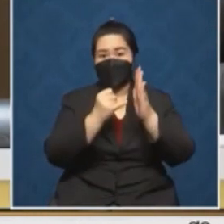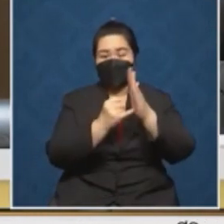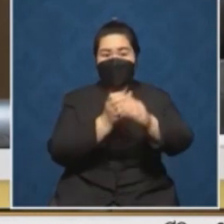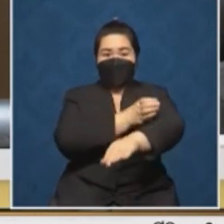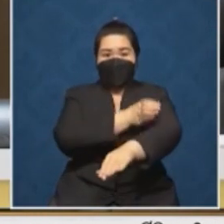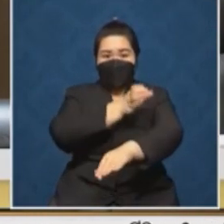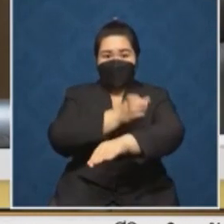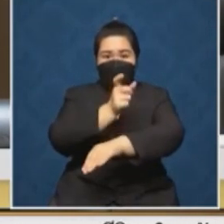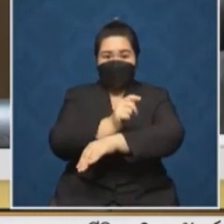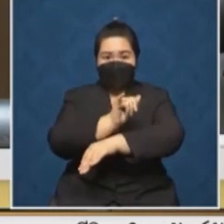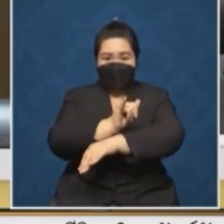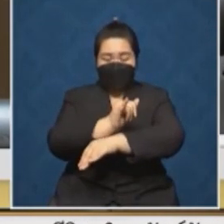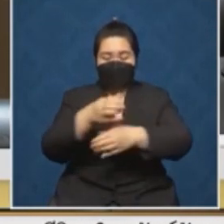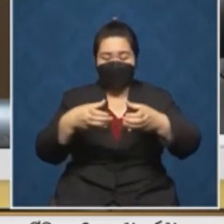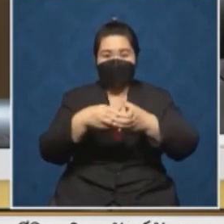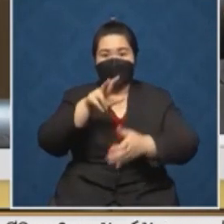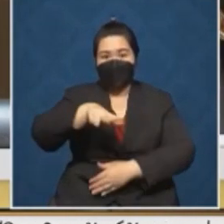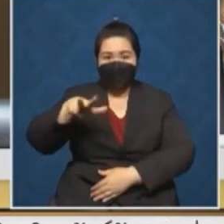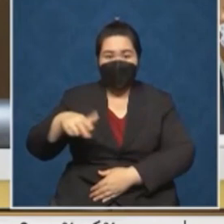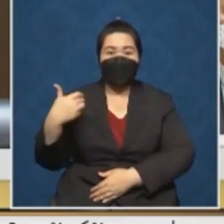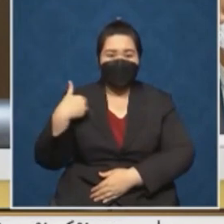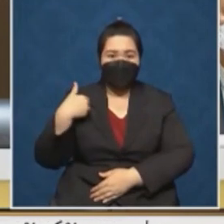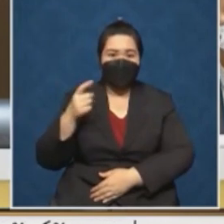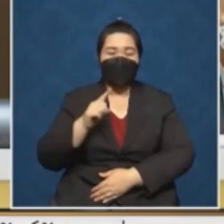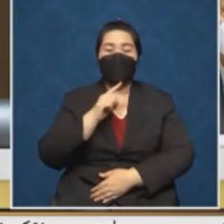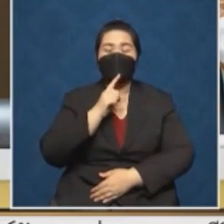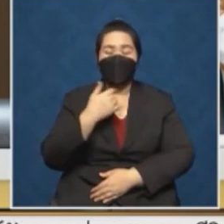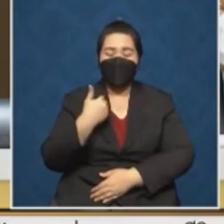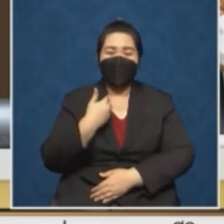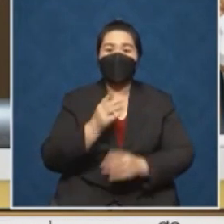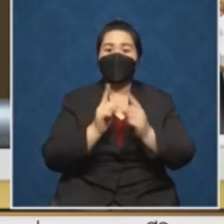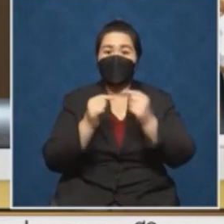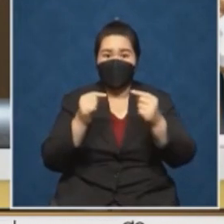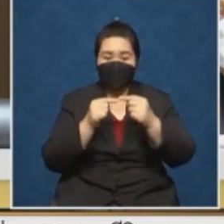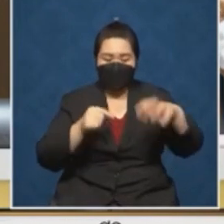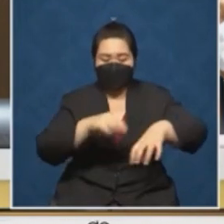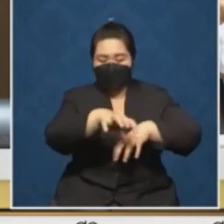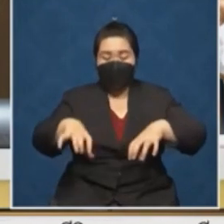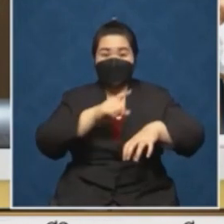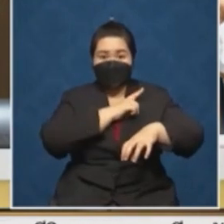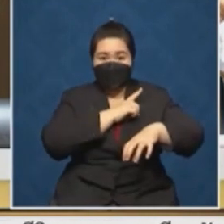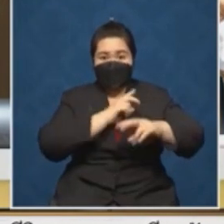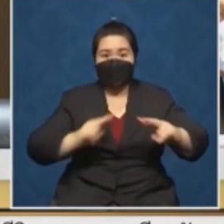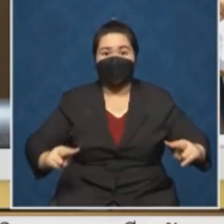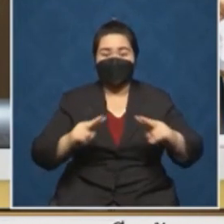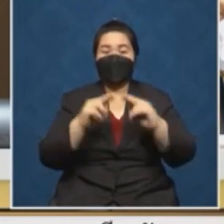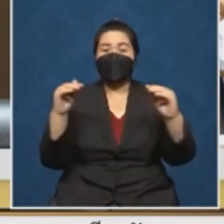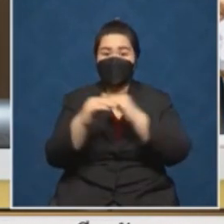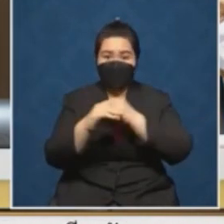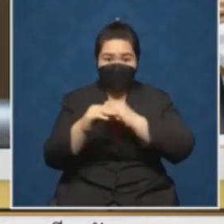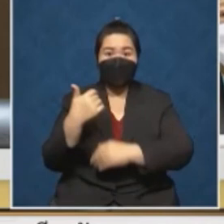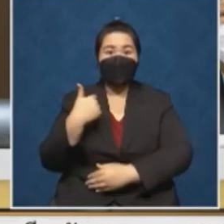พรรคเพื่อไทยผมมีเรื่องมาหารือกับท่านประธานผ่านไปถึงหน่วยงานที่เกี่ยวข้องกระทรวงคมนาคมผมได้รับเรื่องร้